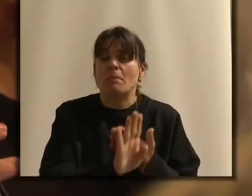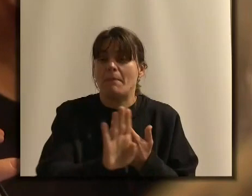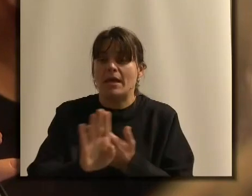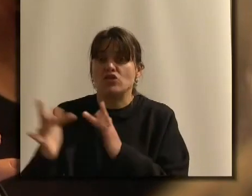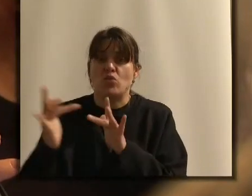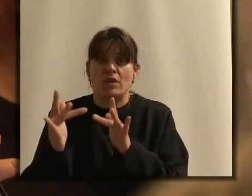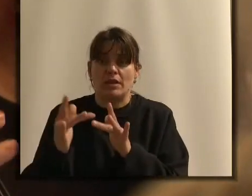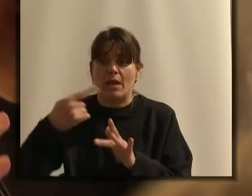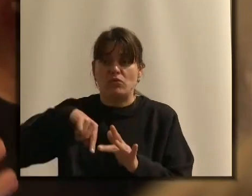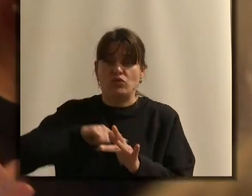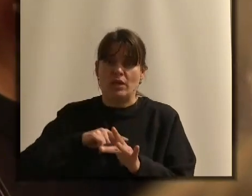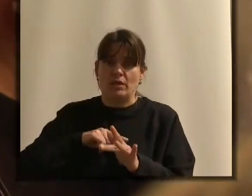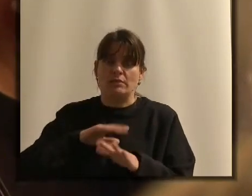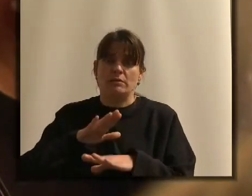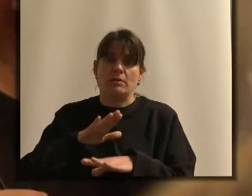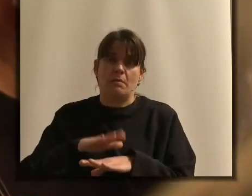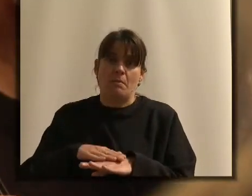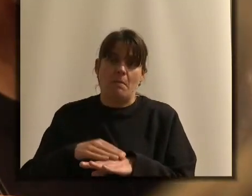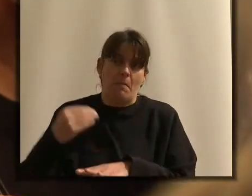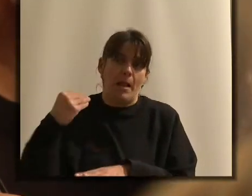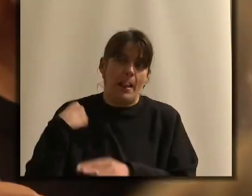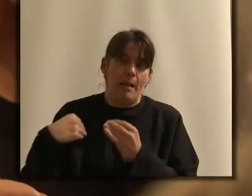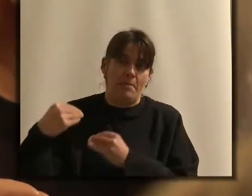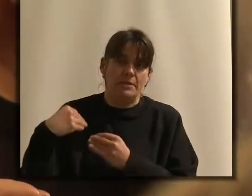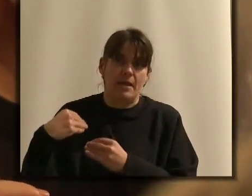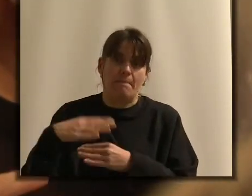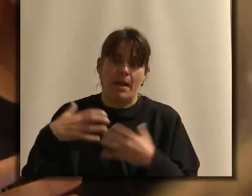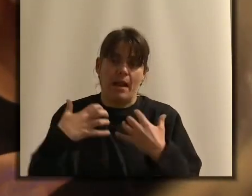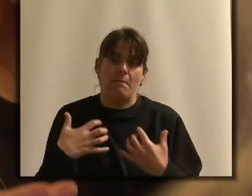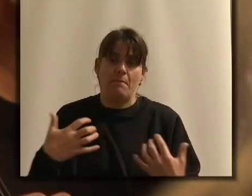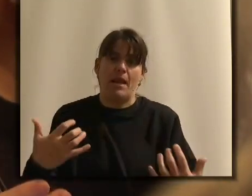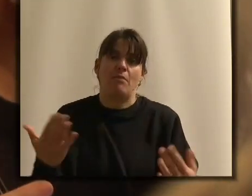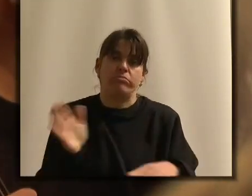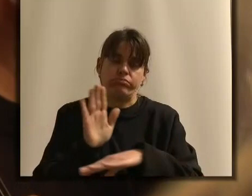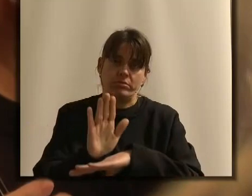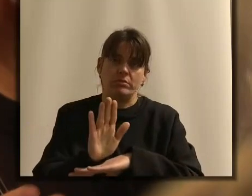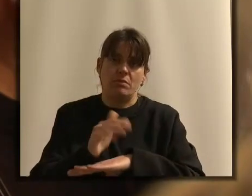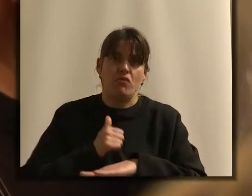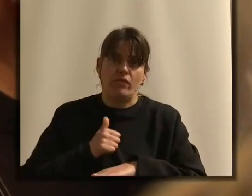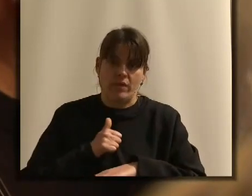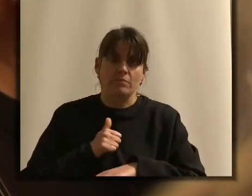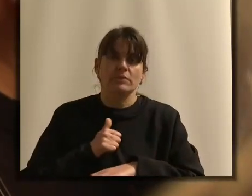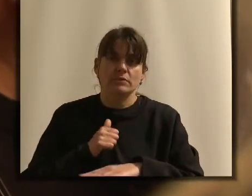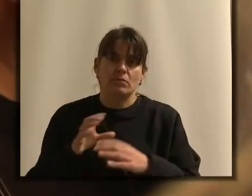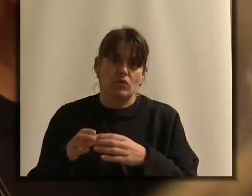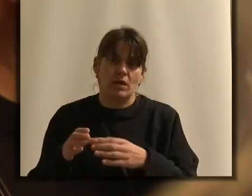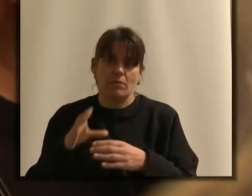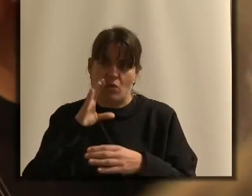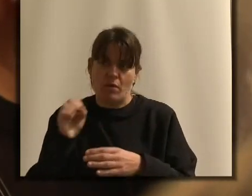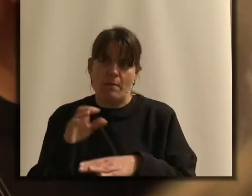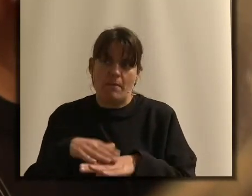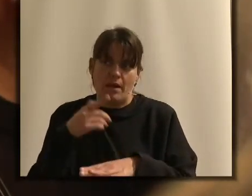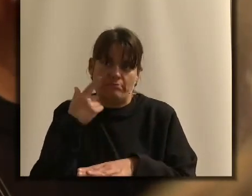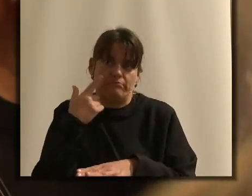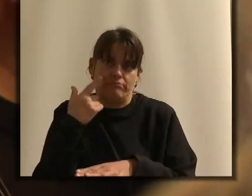doncs, perquè ho féssim evident en un ple en l'equip de govern per veure si s'hi